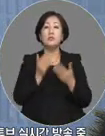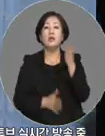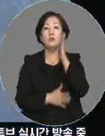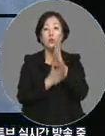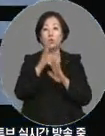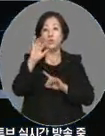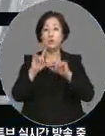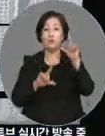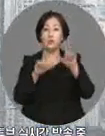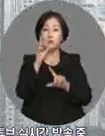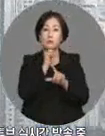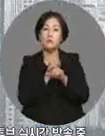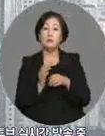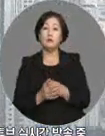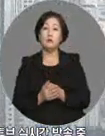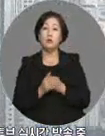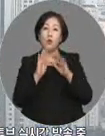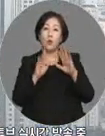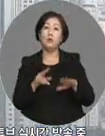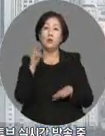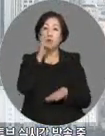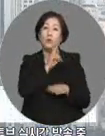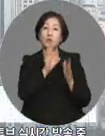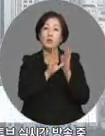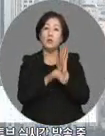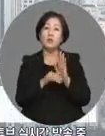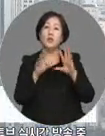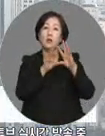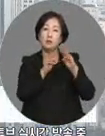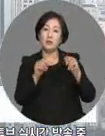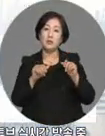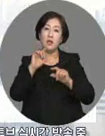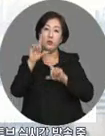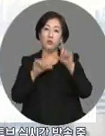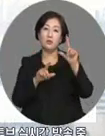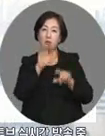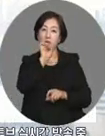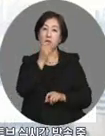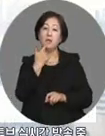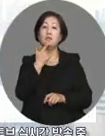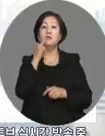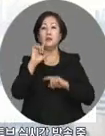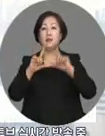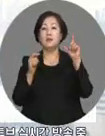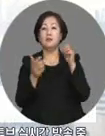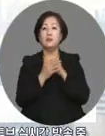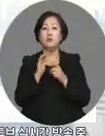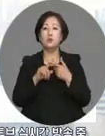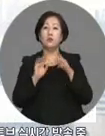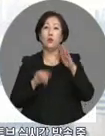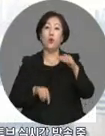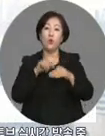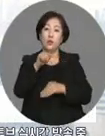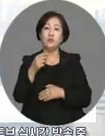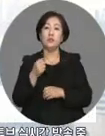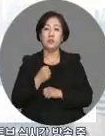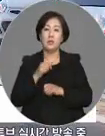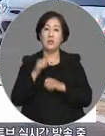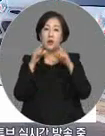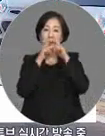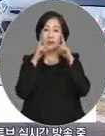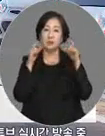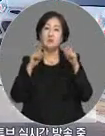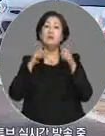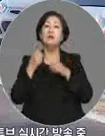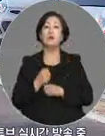도심의 모습입니다. 오늘 오전에도 울산의 초미세먼지 농도가 나쁨 수준을 보이면서 외출 자제와 마스크